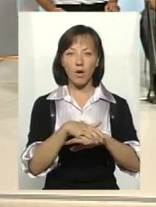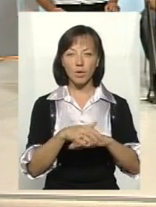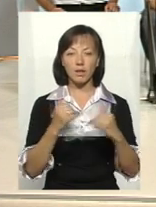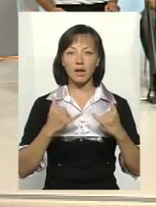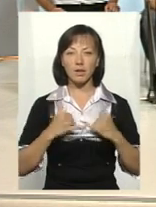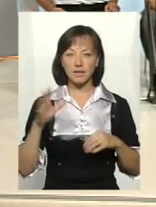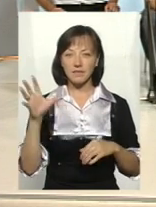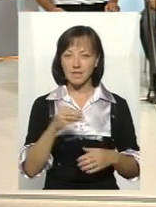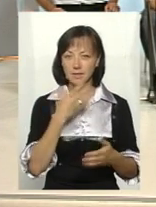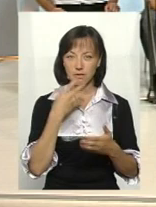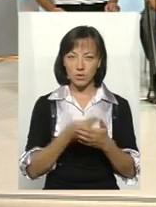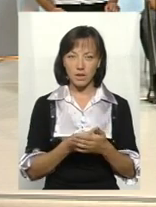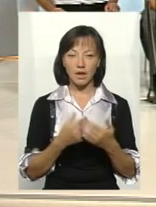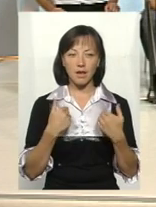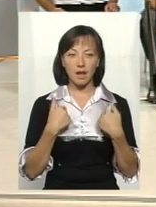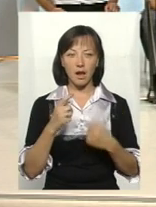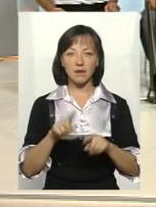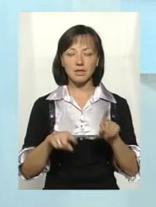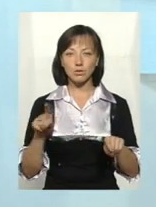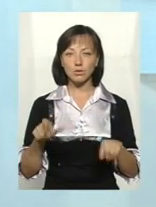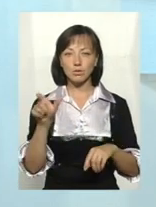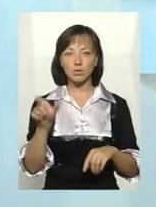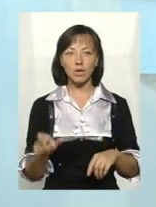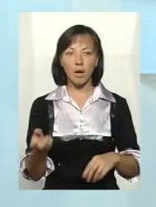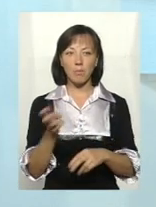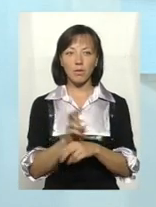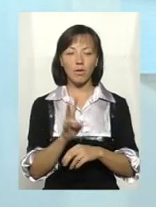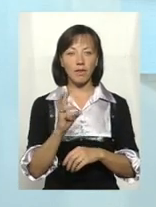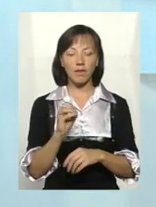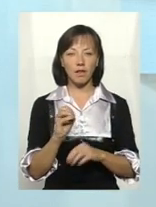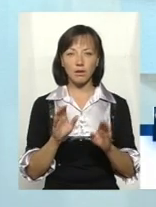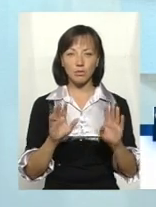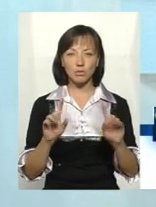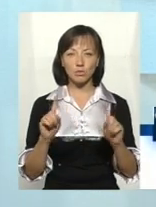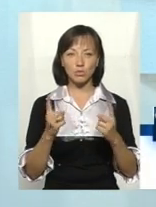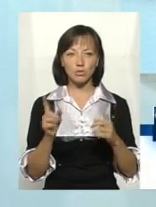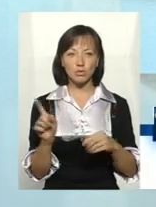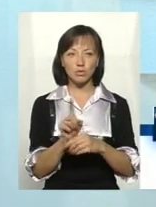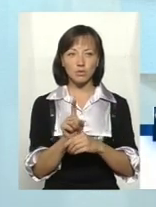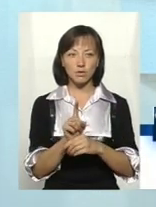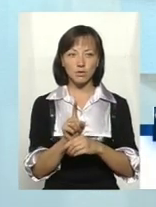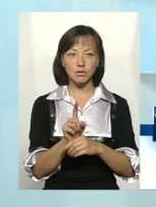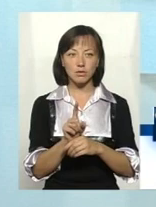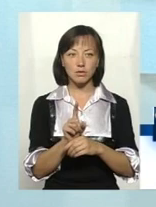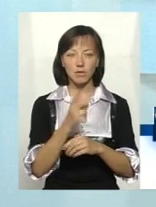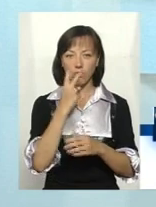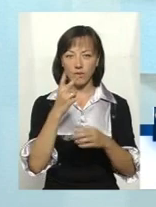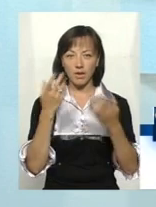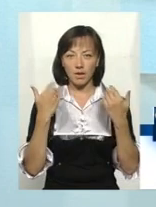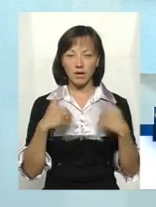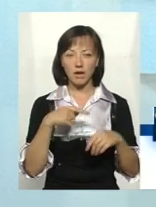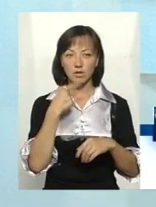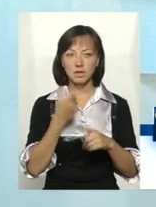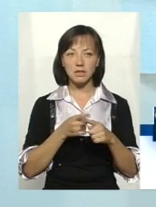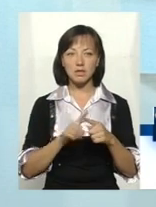нас всі свої. Навіть, знаєте, я іноді людина приходить не зовсім з нормальним таким вигляді і так далі. І я